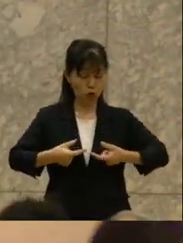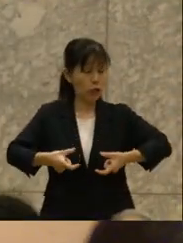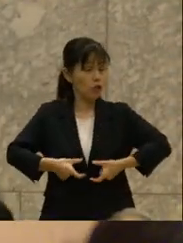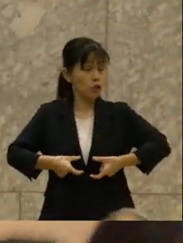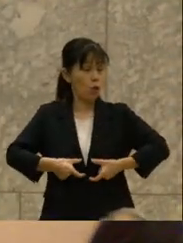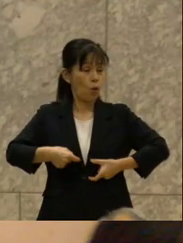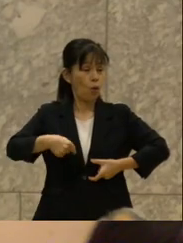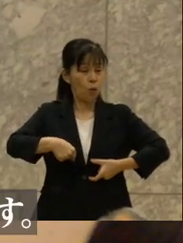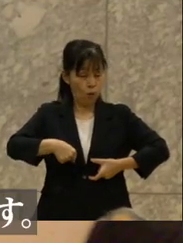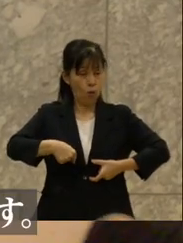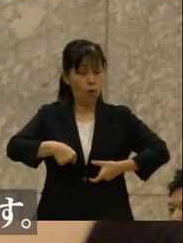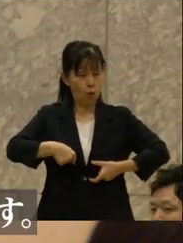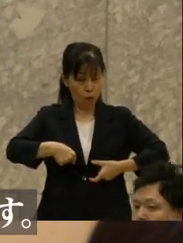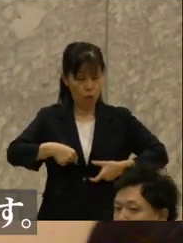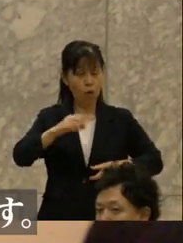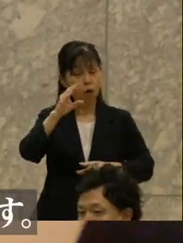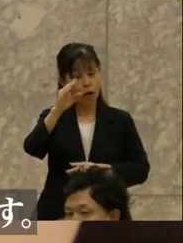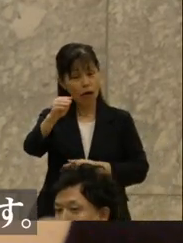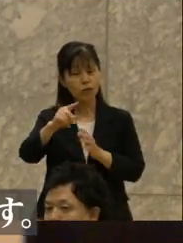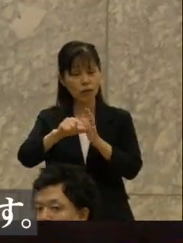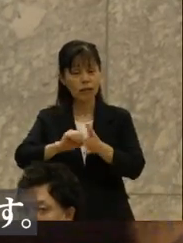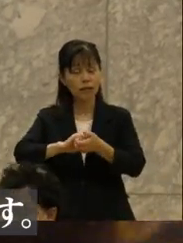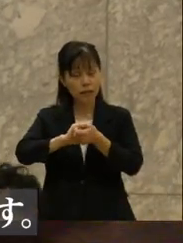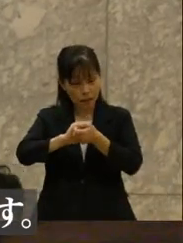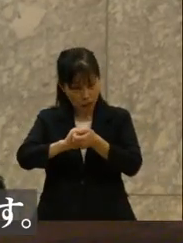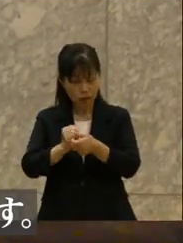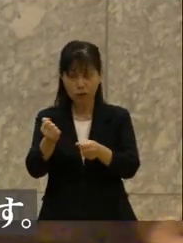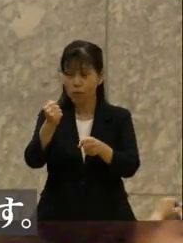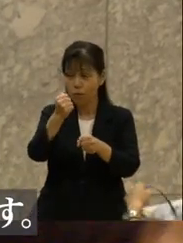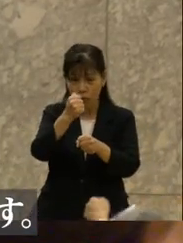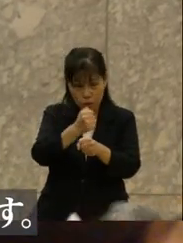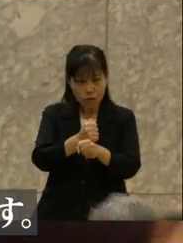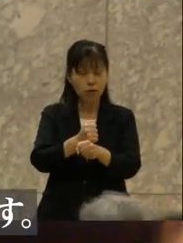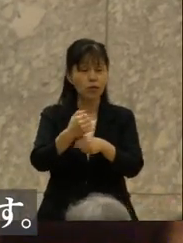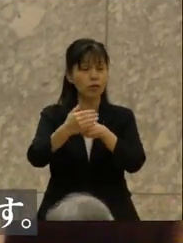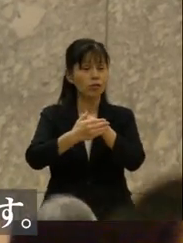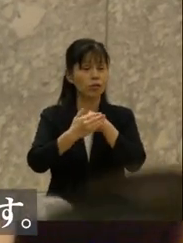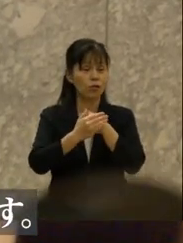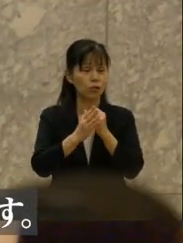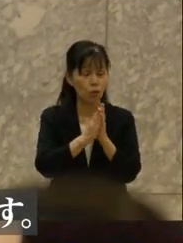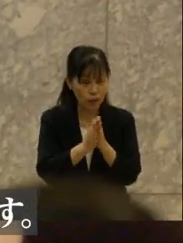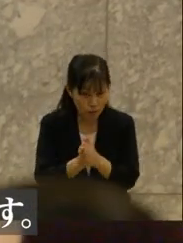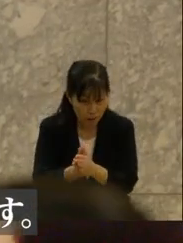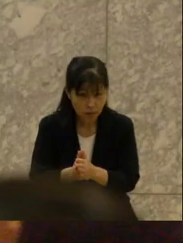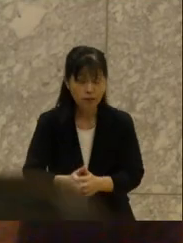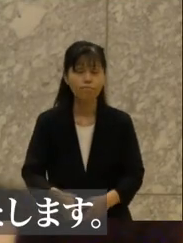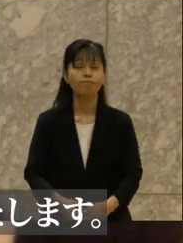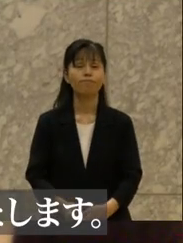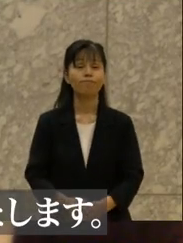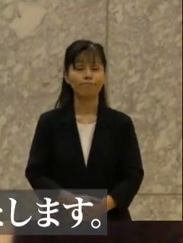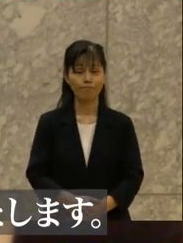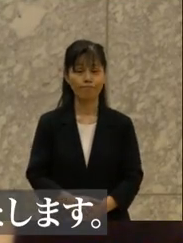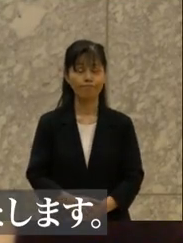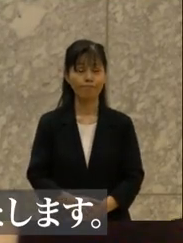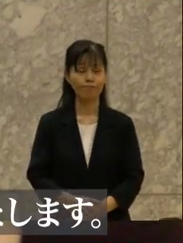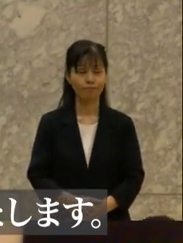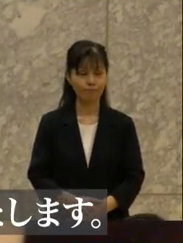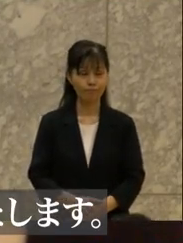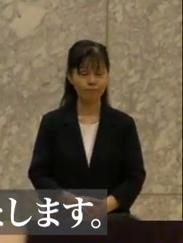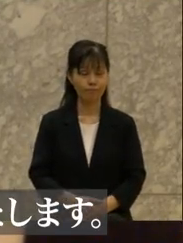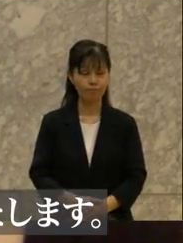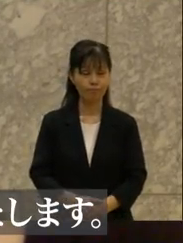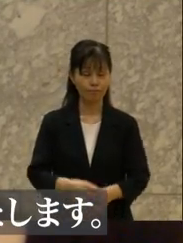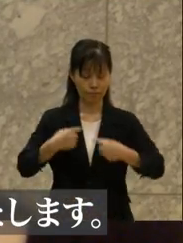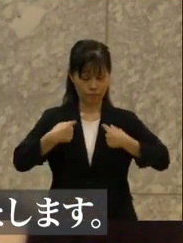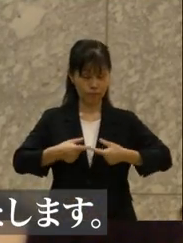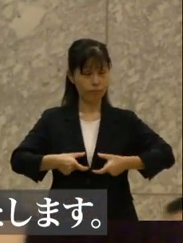入館証をお帰りの際に必ずご返却いただけますようご協力をお願いいたしますこちら扉口の表